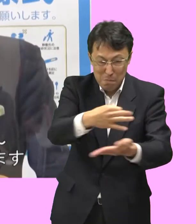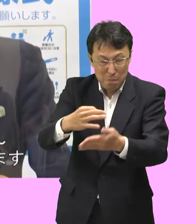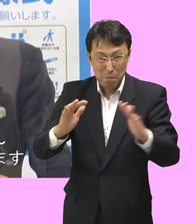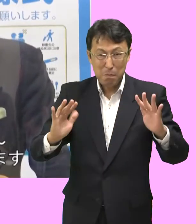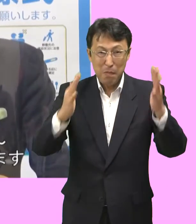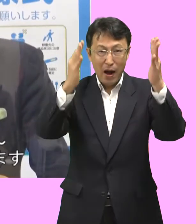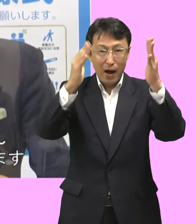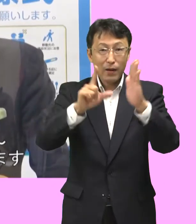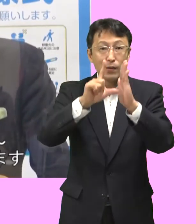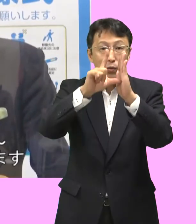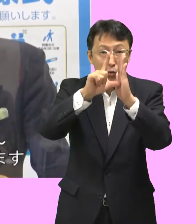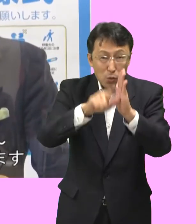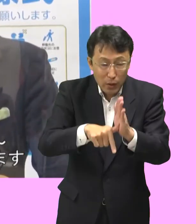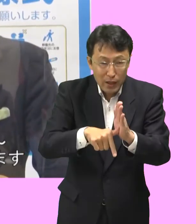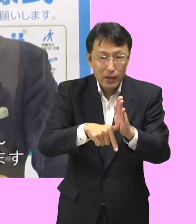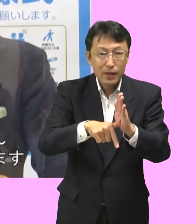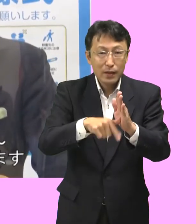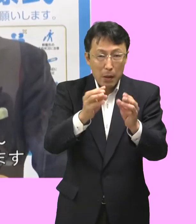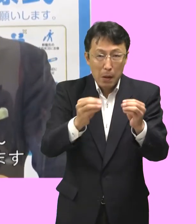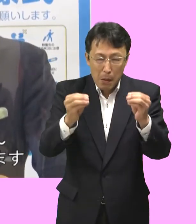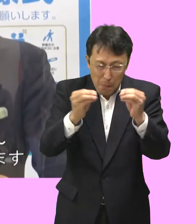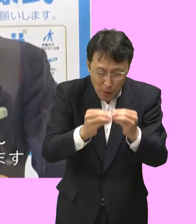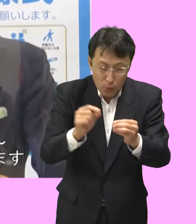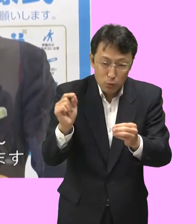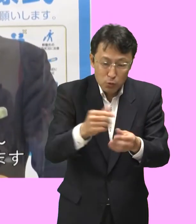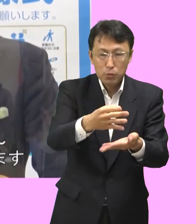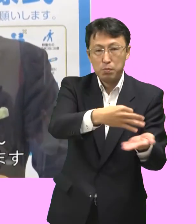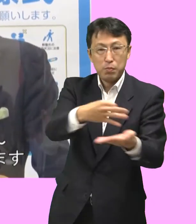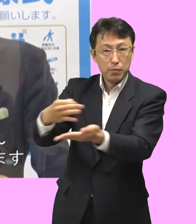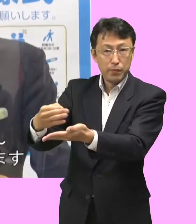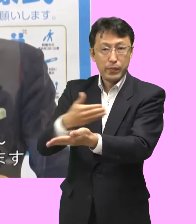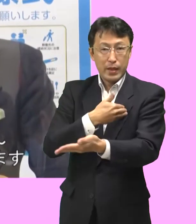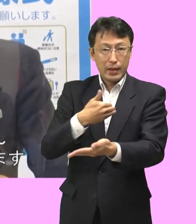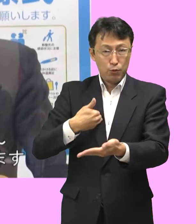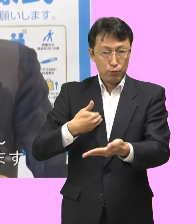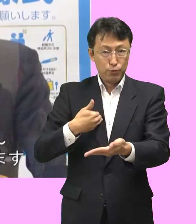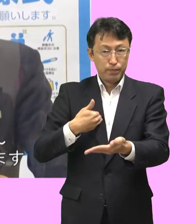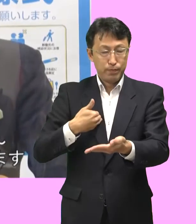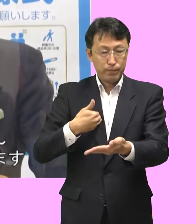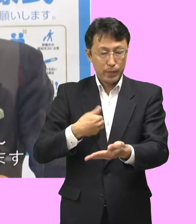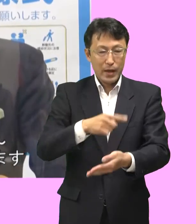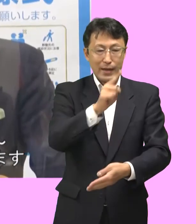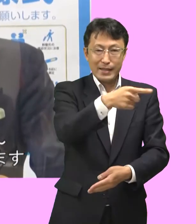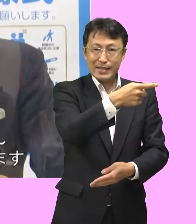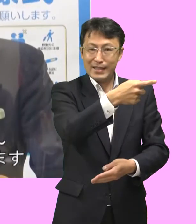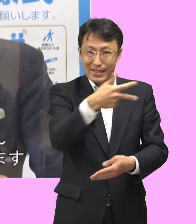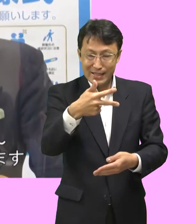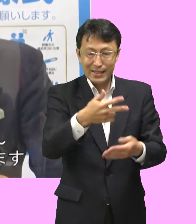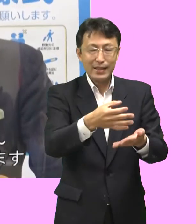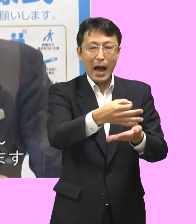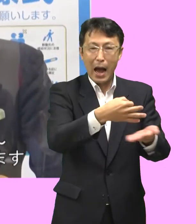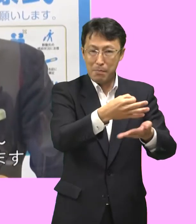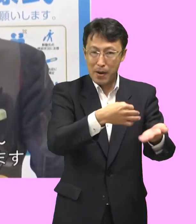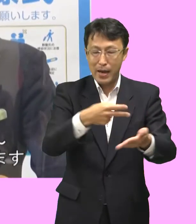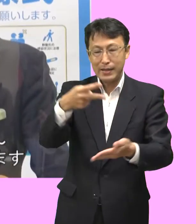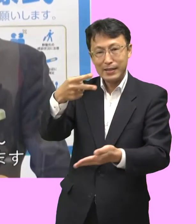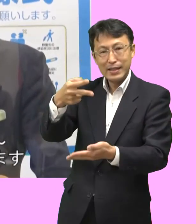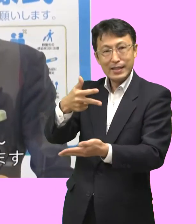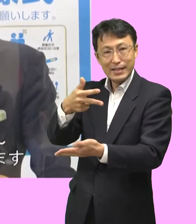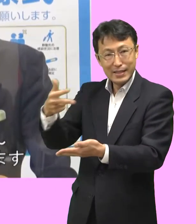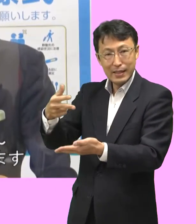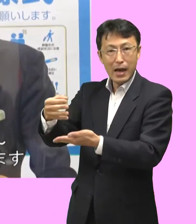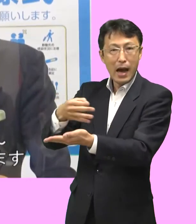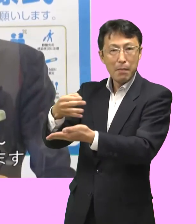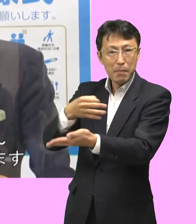末商戦にも間に合わせたいということで、1時と2時に分けて、販売をさせていただきたいというふうに思っております。